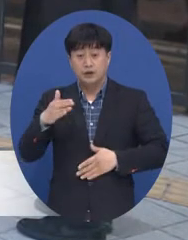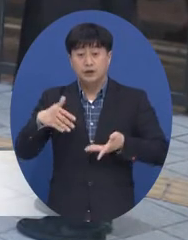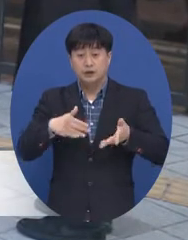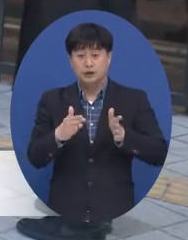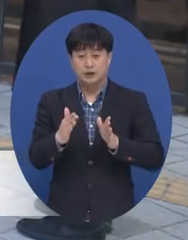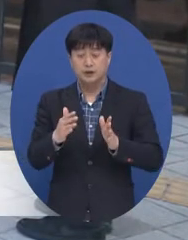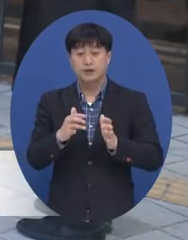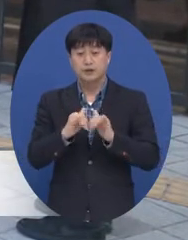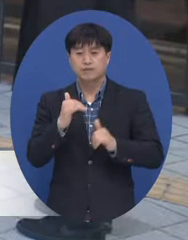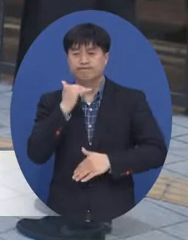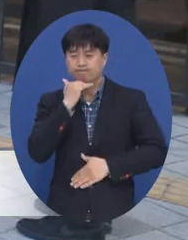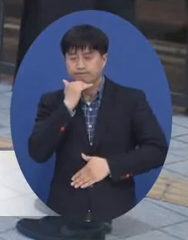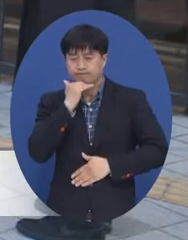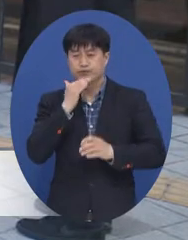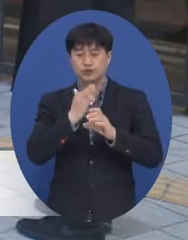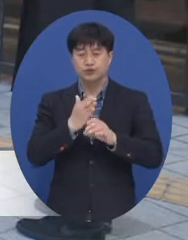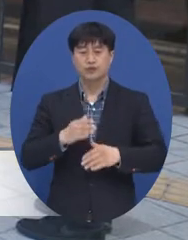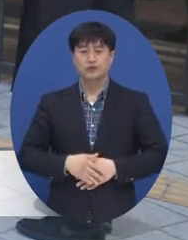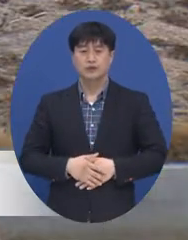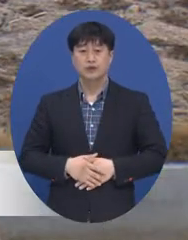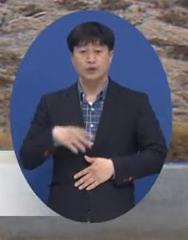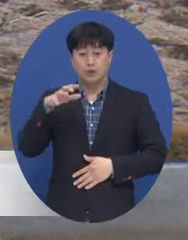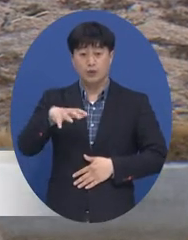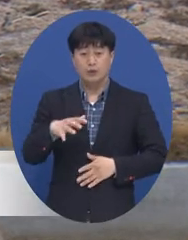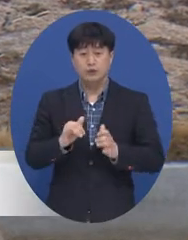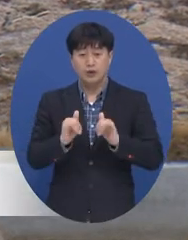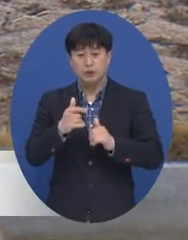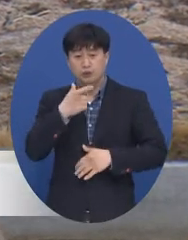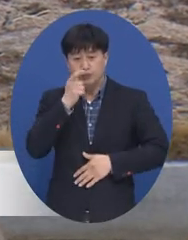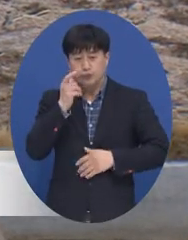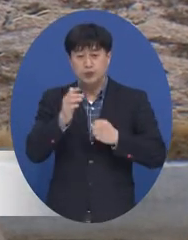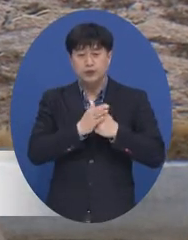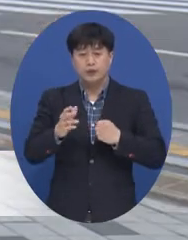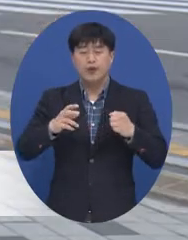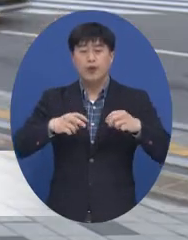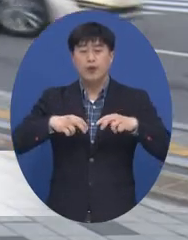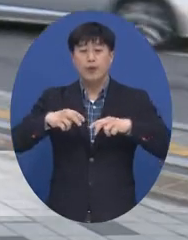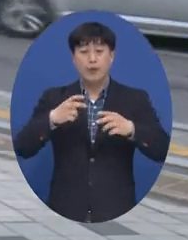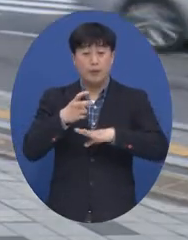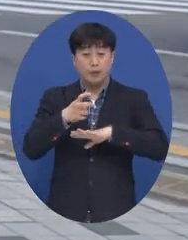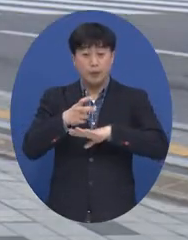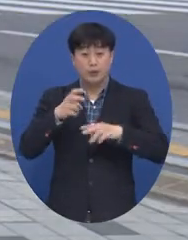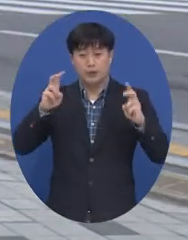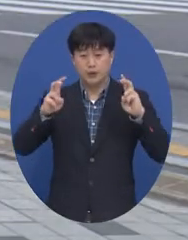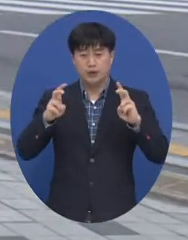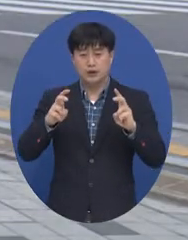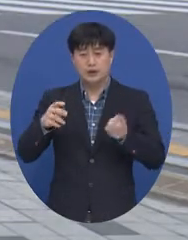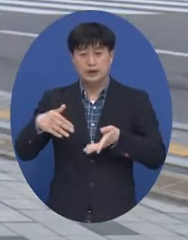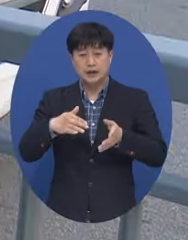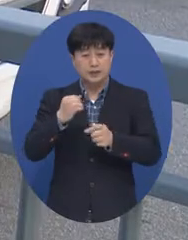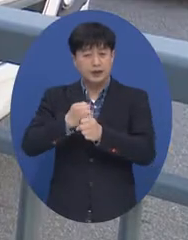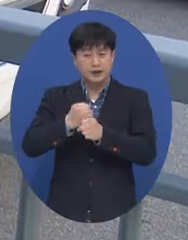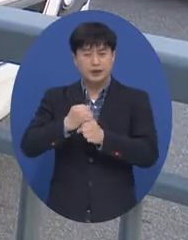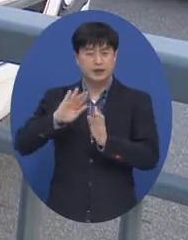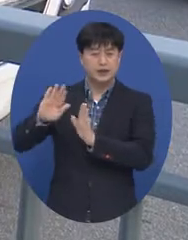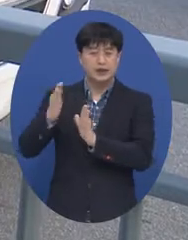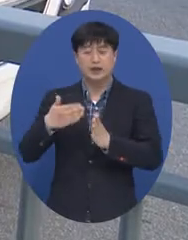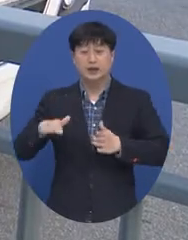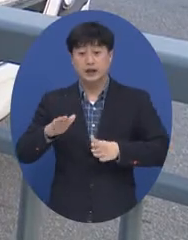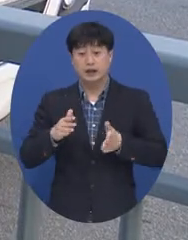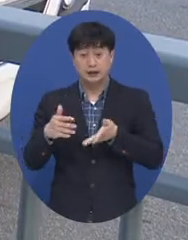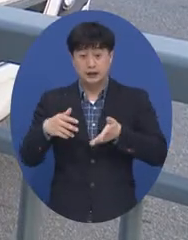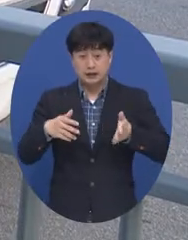출근길 시민들이 버스를 기다리고 있습니다. 이곳은 승객이 많지 않아 버스 회사에서 노선 개발을 꺼렸는데 최근